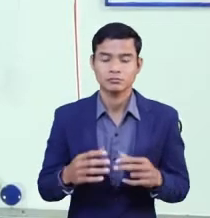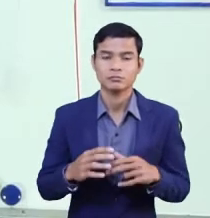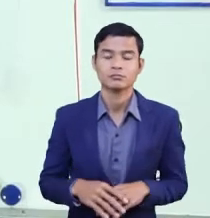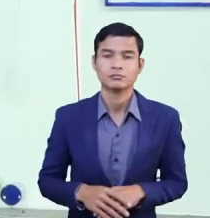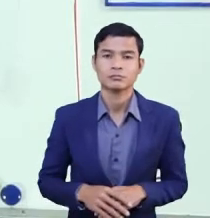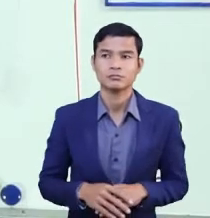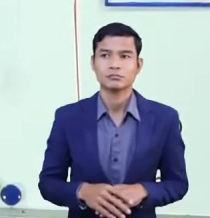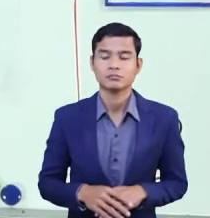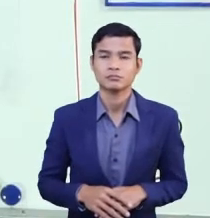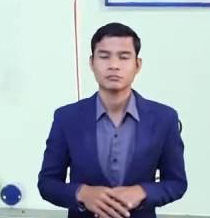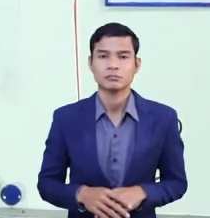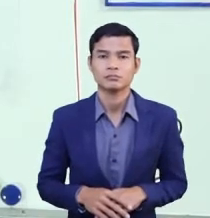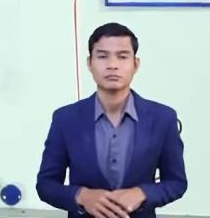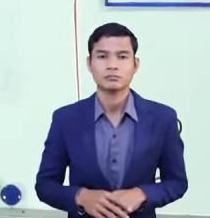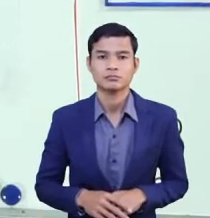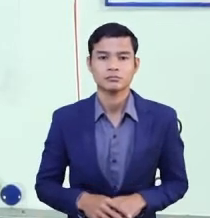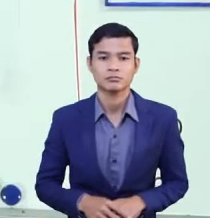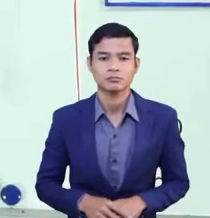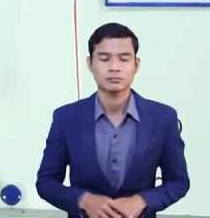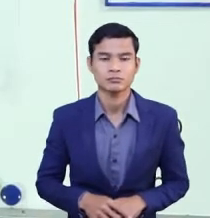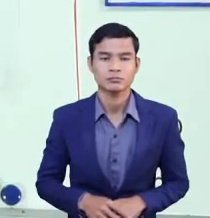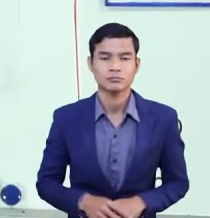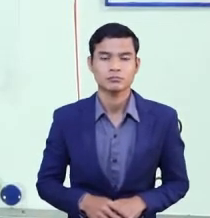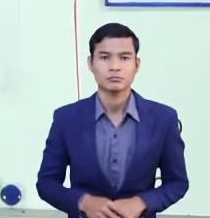ចូលទស្សនា